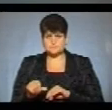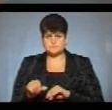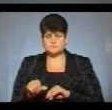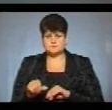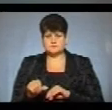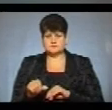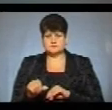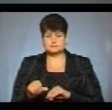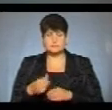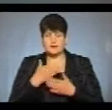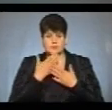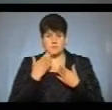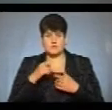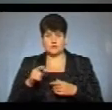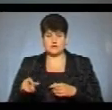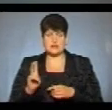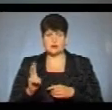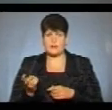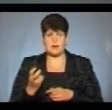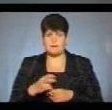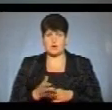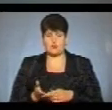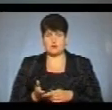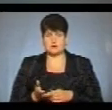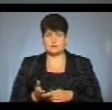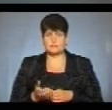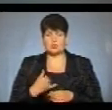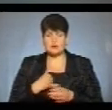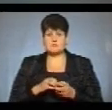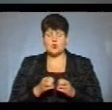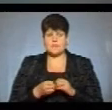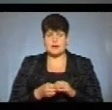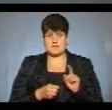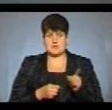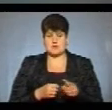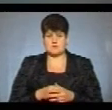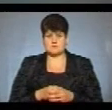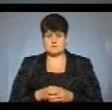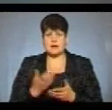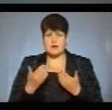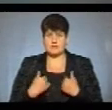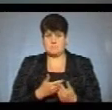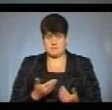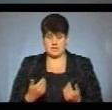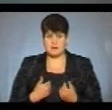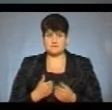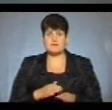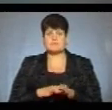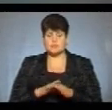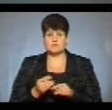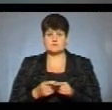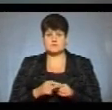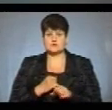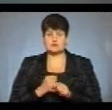За кордон уїжджають. І нема людей, і ніхто не приходить. Розумієте? У нас проблема там. Але ми виконуємо ці